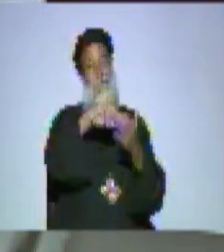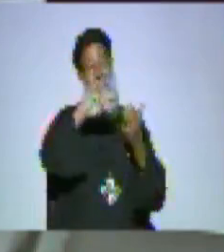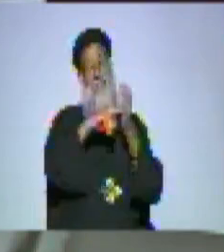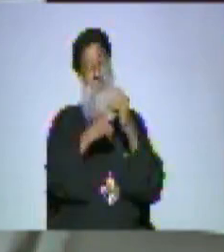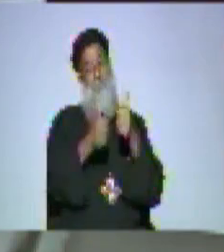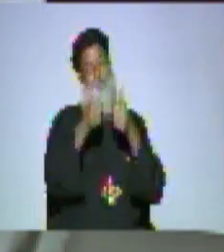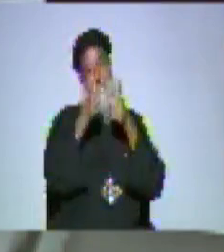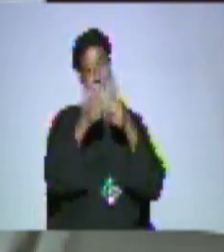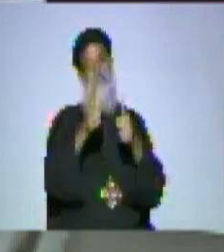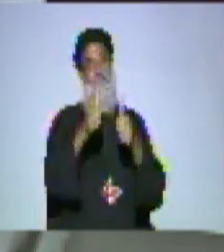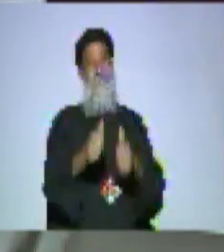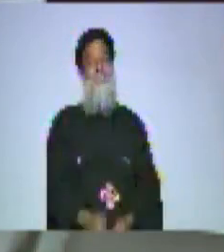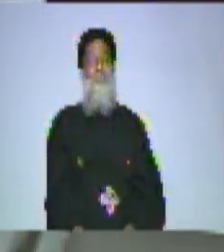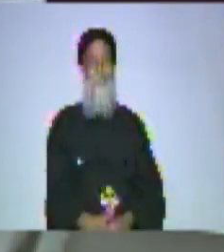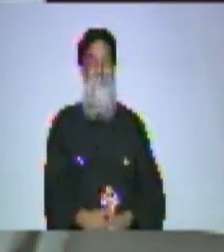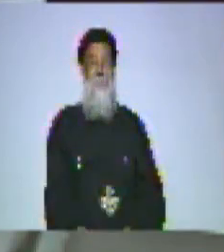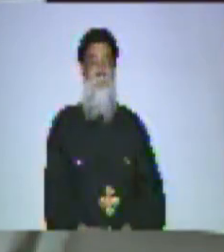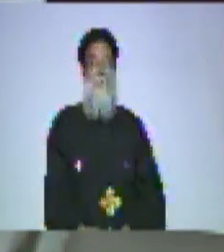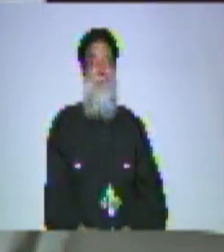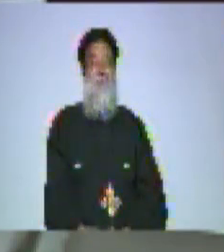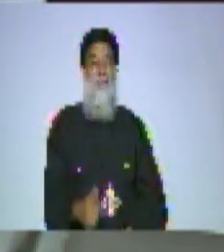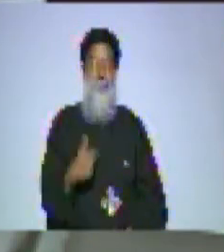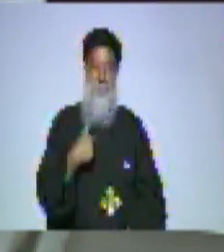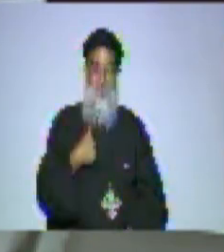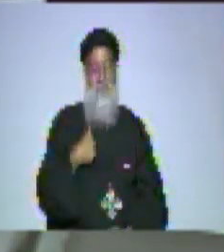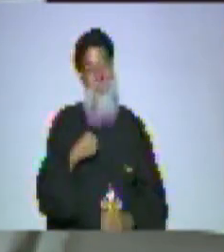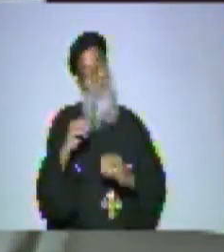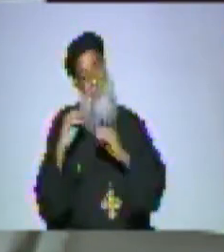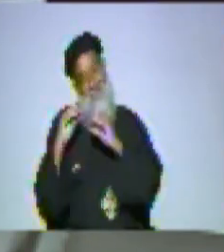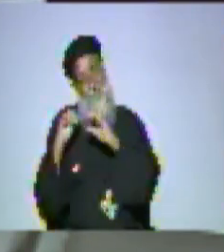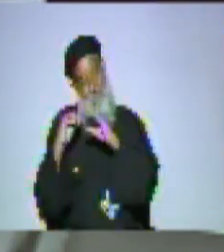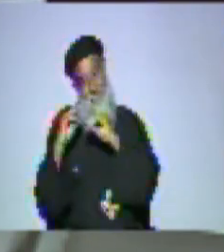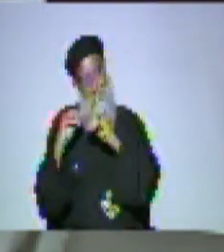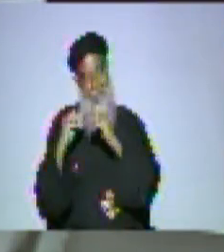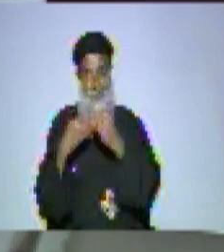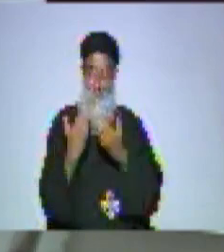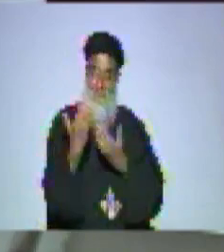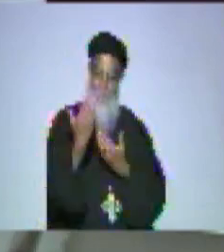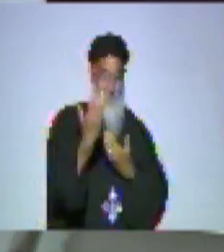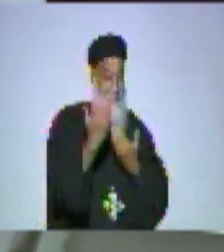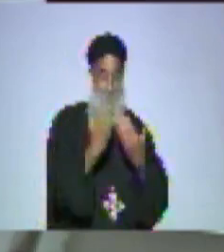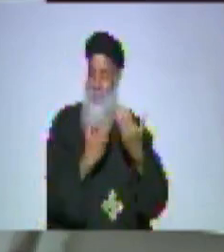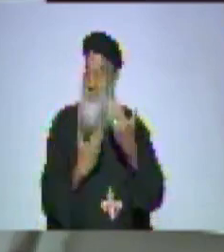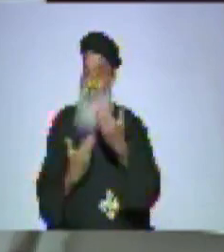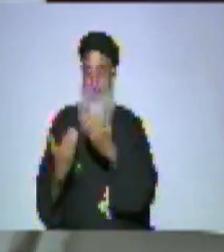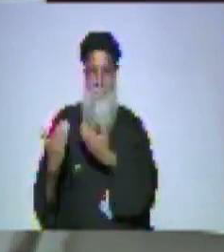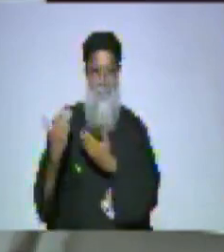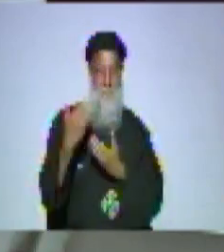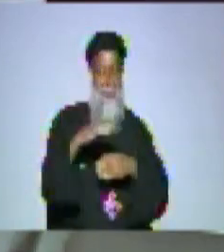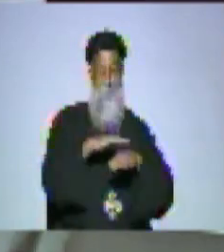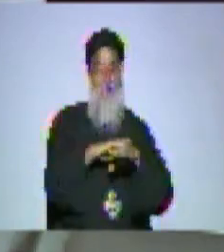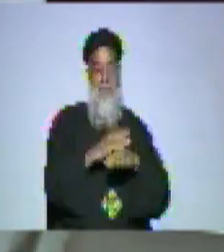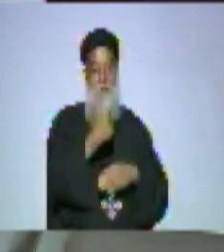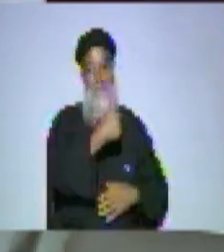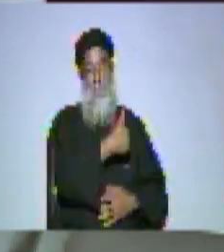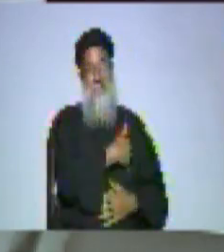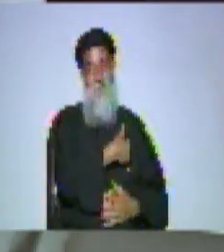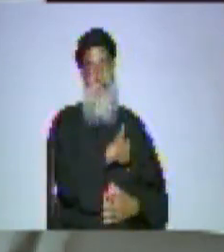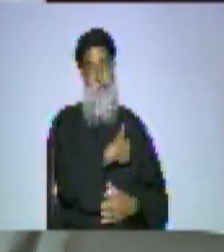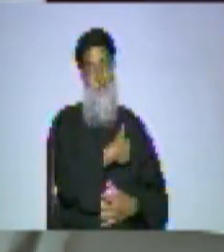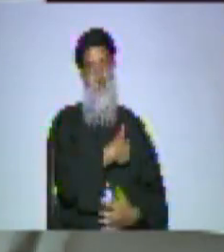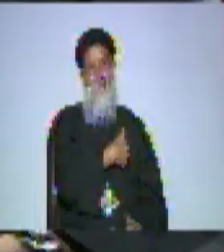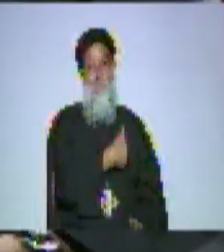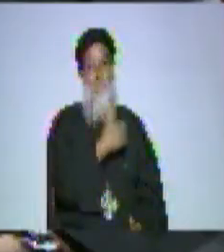ايه فالواحد يتعامل بطريقه تتناسب مع احساسه يعني